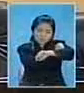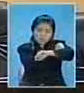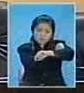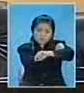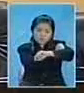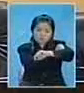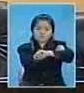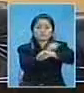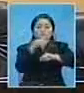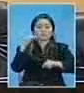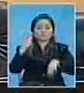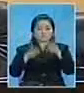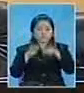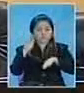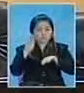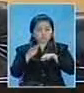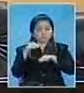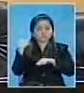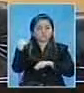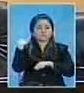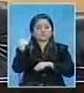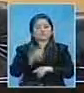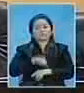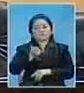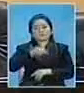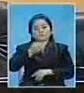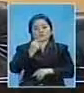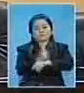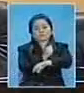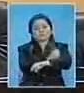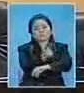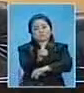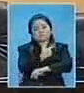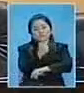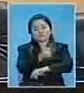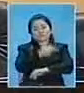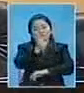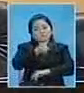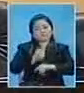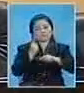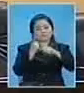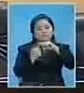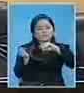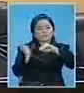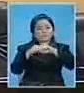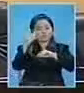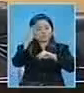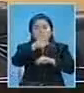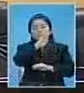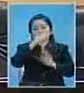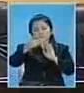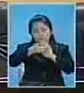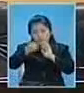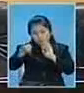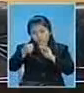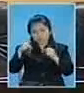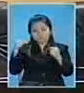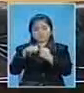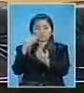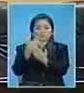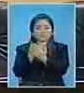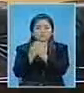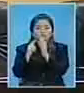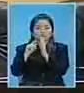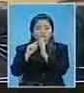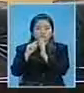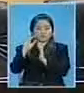แรงที่อยู่ในระดับเท่าเดิมไม่ได้ปรับเพิ่มขึ้นเลยและถ้าหักผลของเงินเฟ้อ